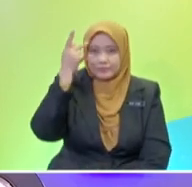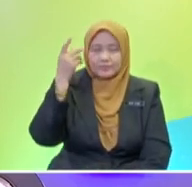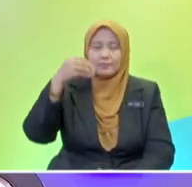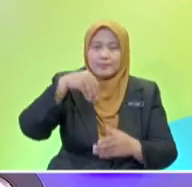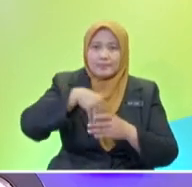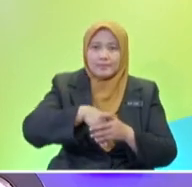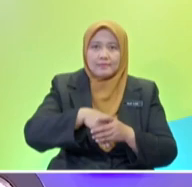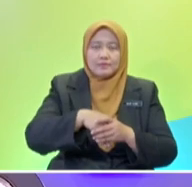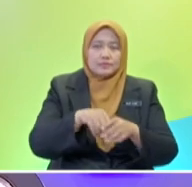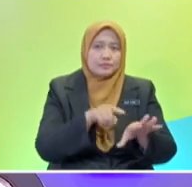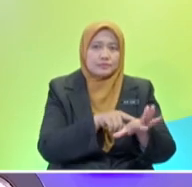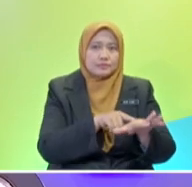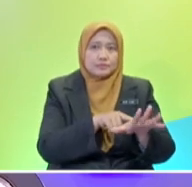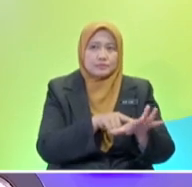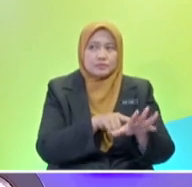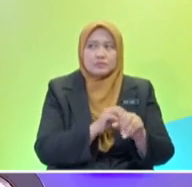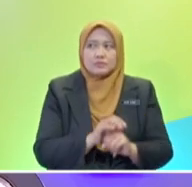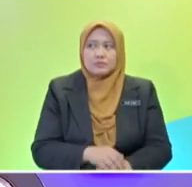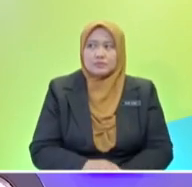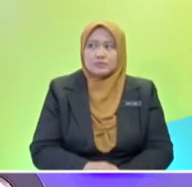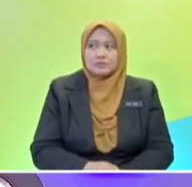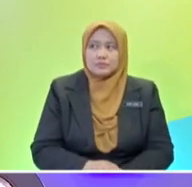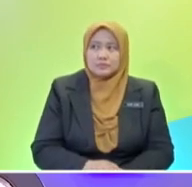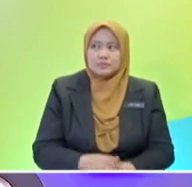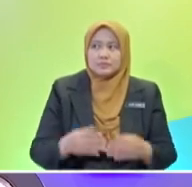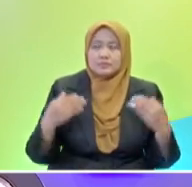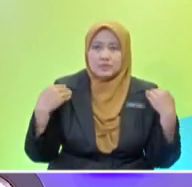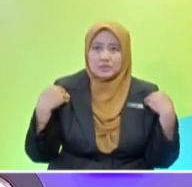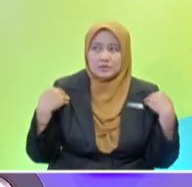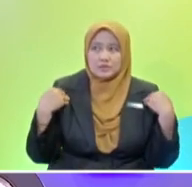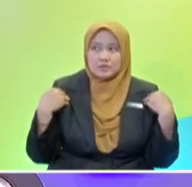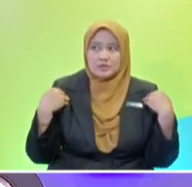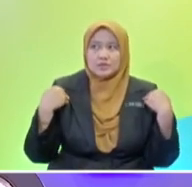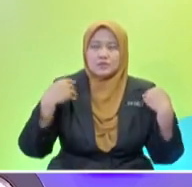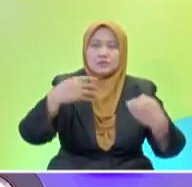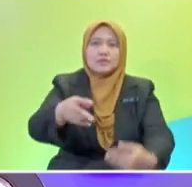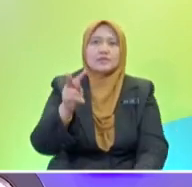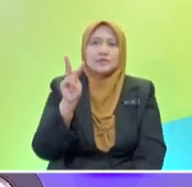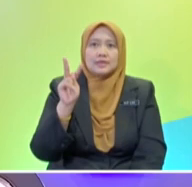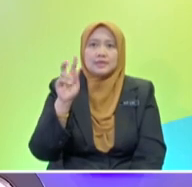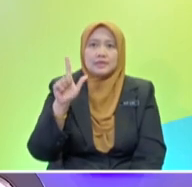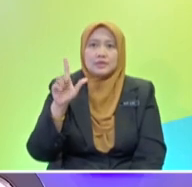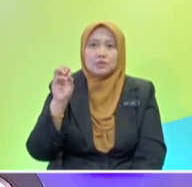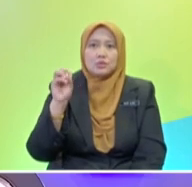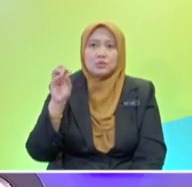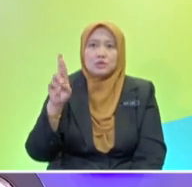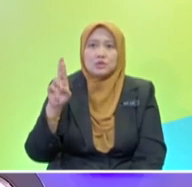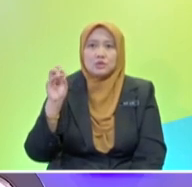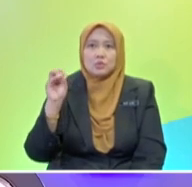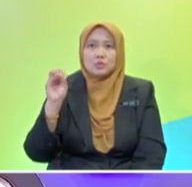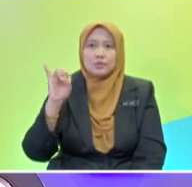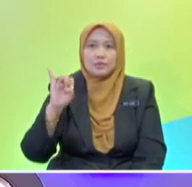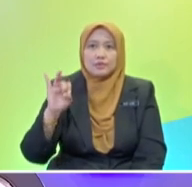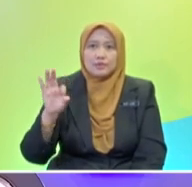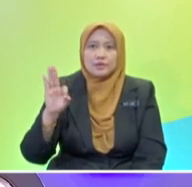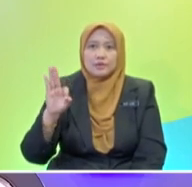daun ini, kenapa dia hijau? Sebab dalam daun ini dia ada klorofil. Klorofil inilah yang memberikan